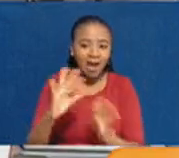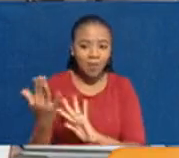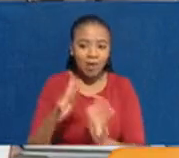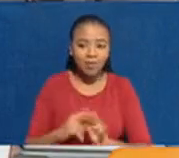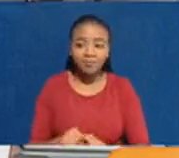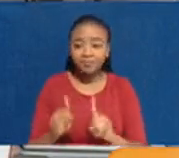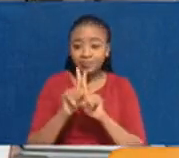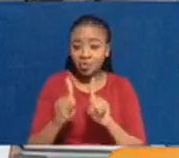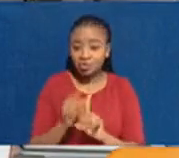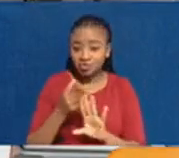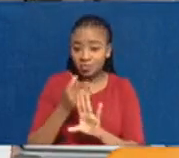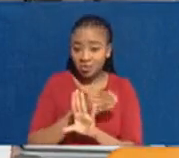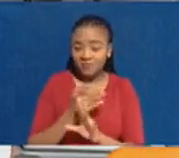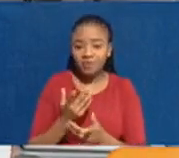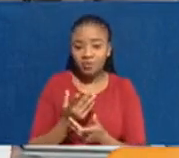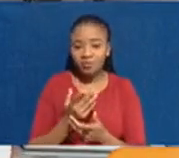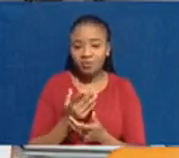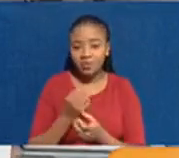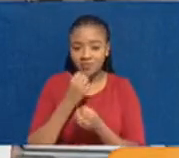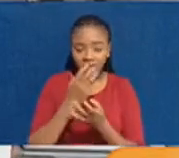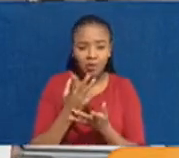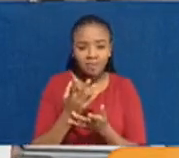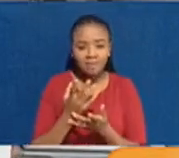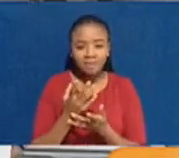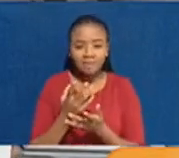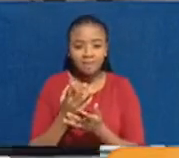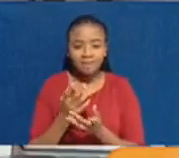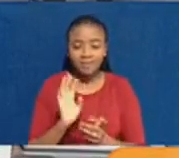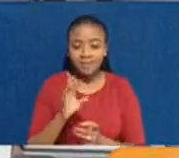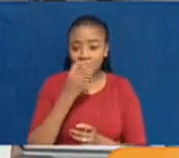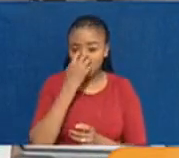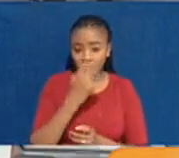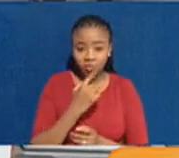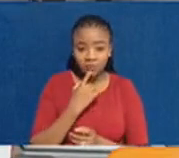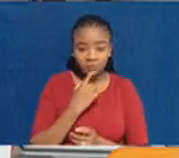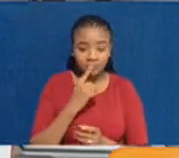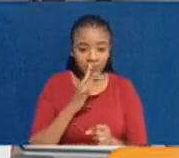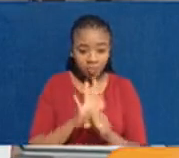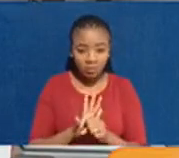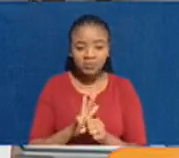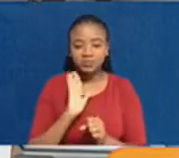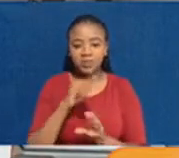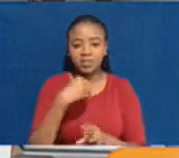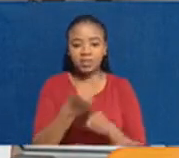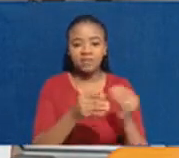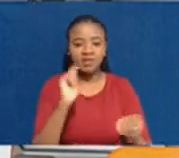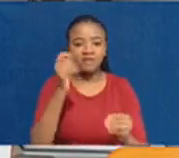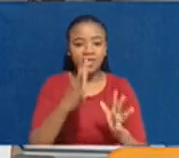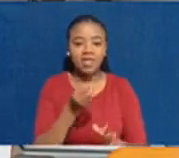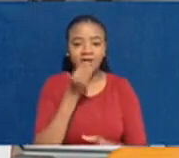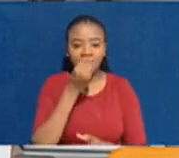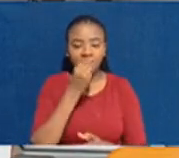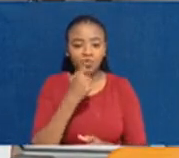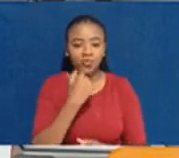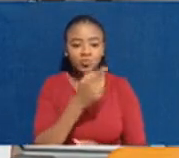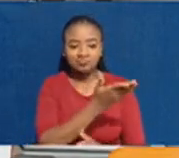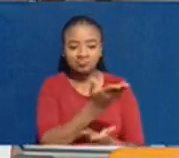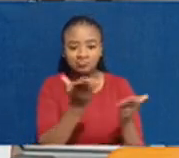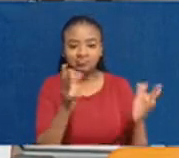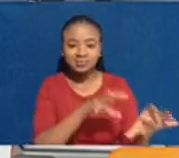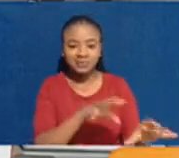Ni kabla tuelekee huko, sasa hivi tunakufahamisha kwamba Rais William Ruto amesema serikali itawapa chakula wakenya ambao wameathirika na baa la njaa nchini